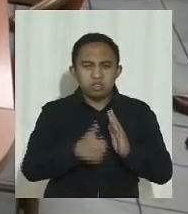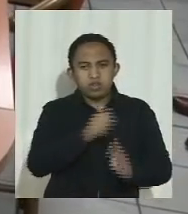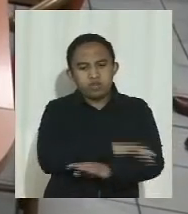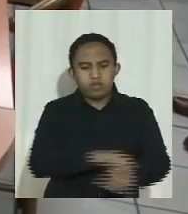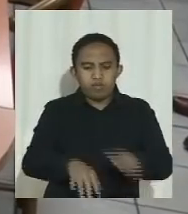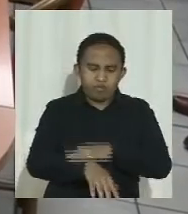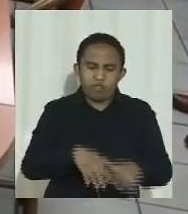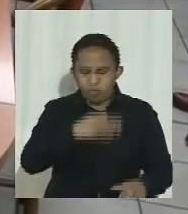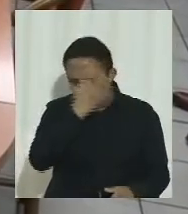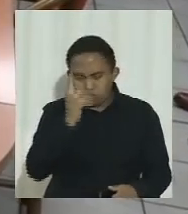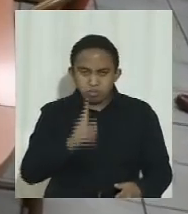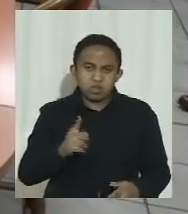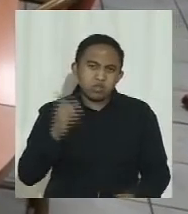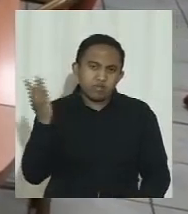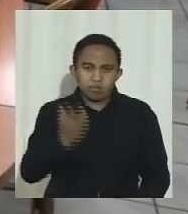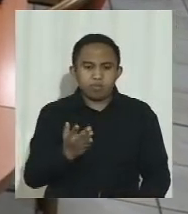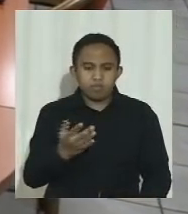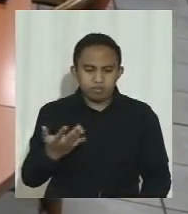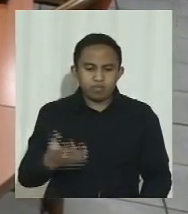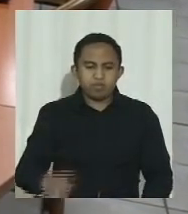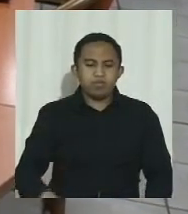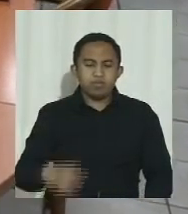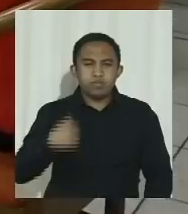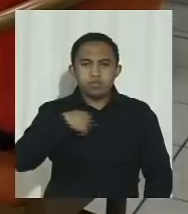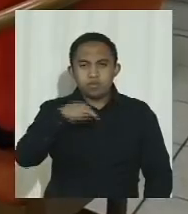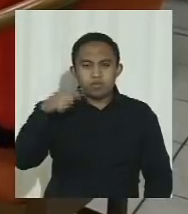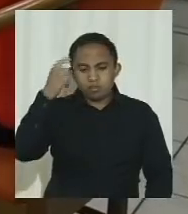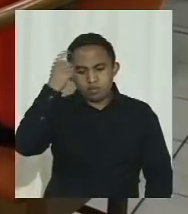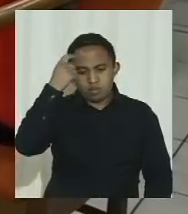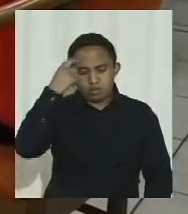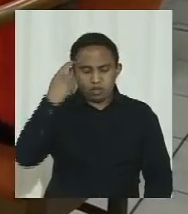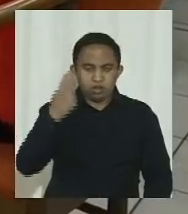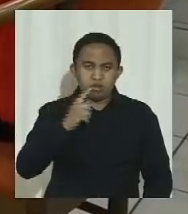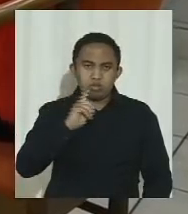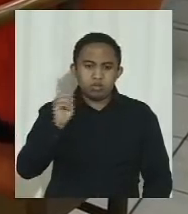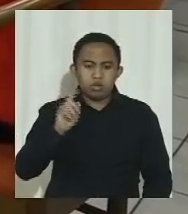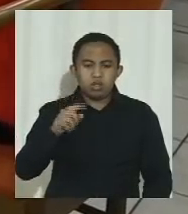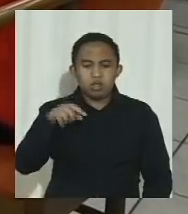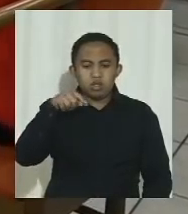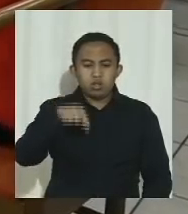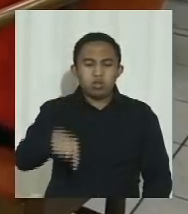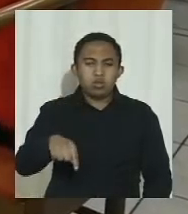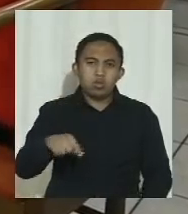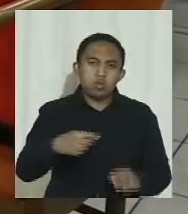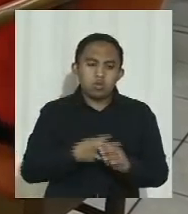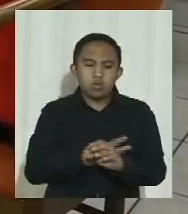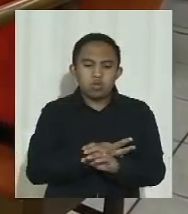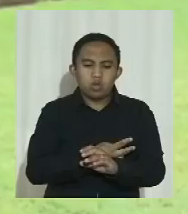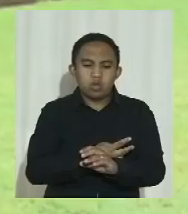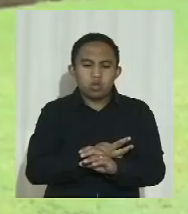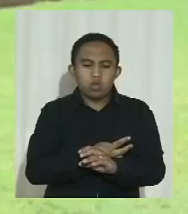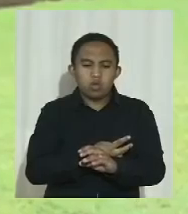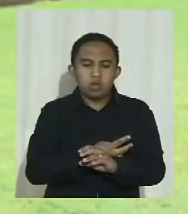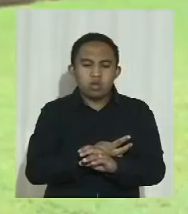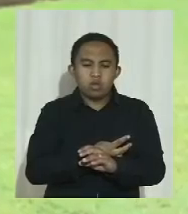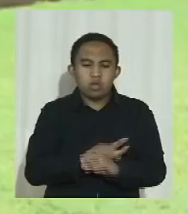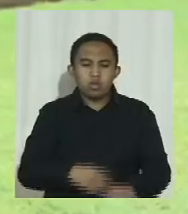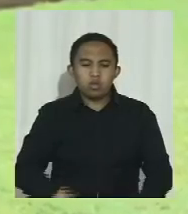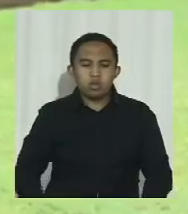rehetra manoloana izany. Fantatsika fa ankehitriny moa izany ny coronavirus dia azazaina hoe fa nidina betsaka